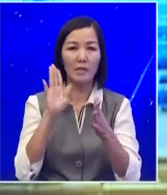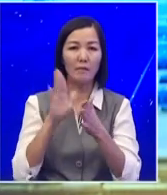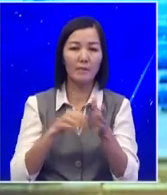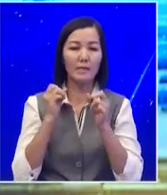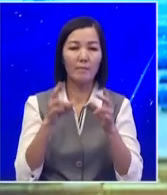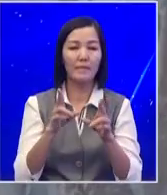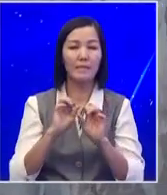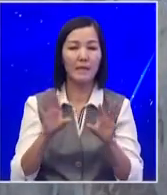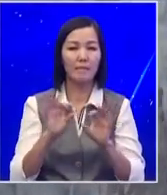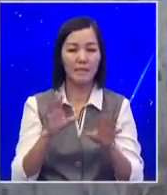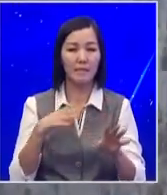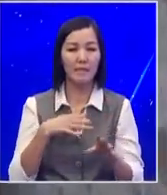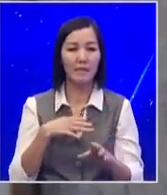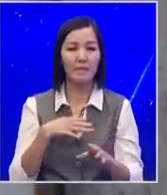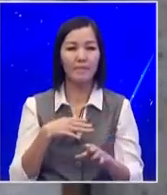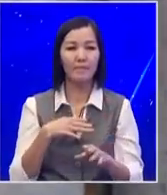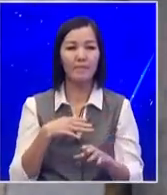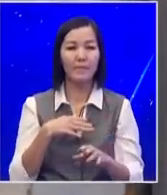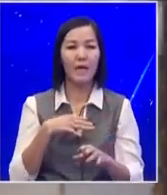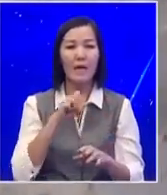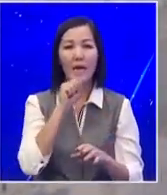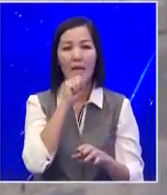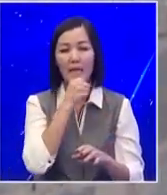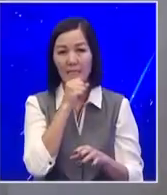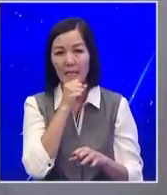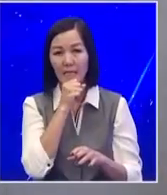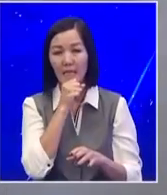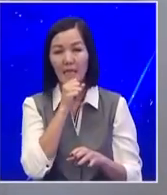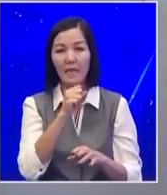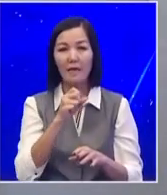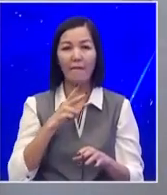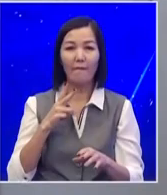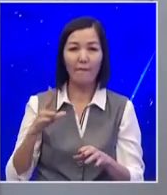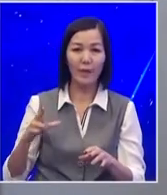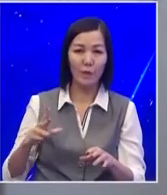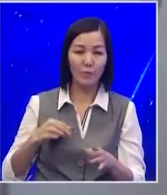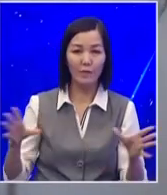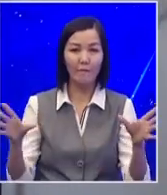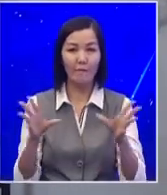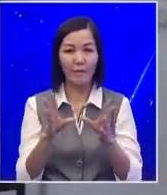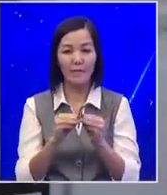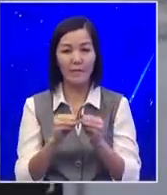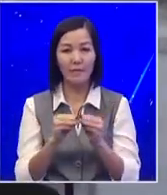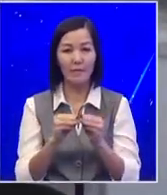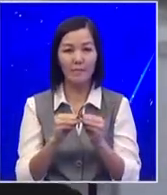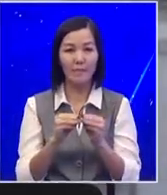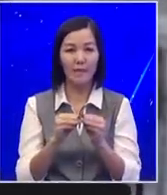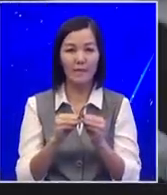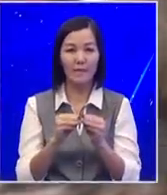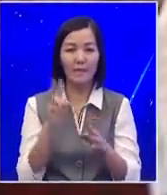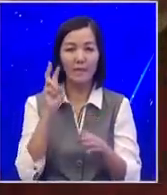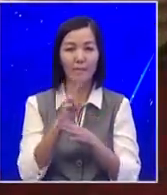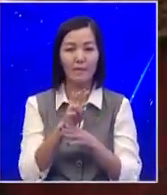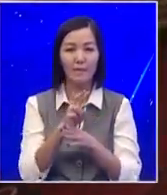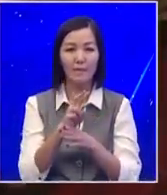безопасности. Необычные Аясата и Ахшакар ходят по улицам областного центра. С учетом того, что новогодние мероприятия не состоятся,